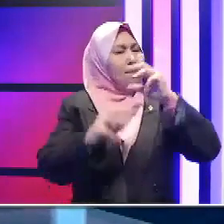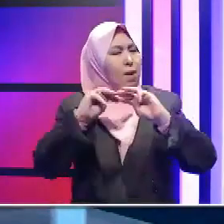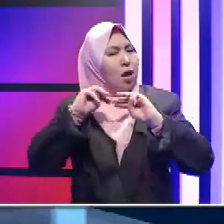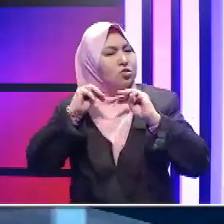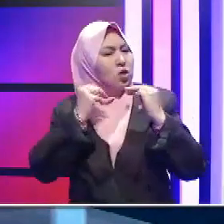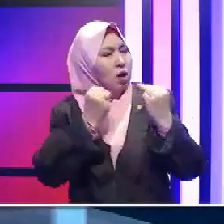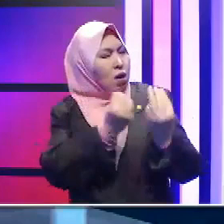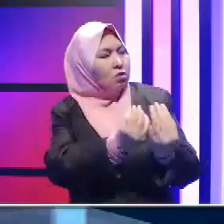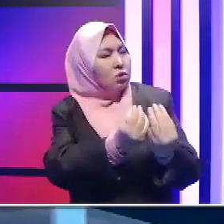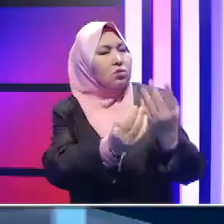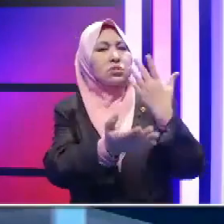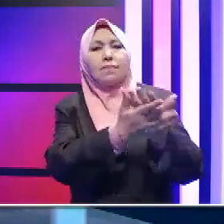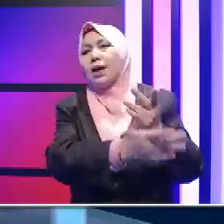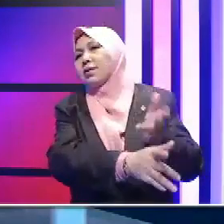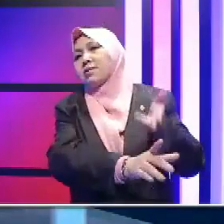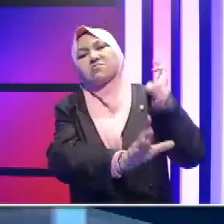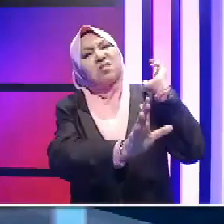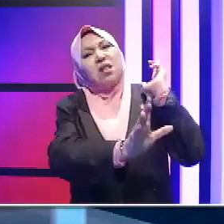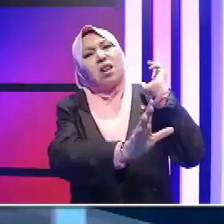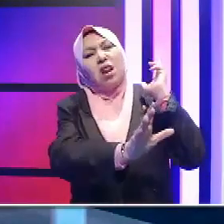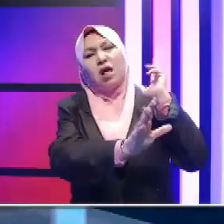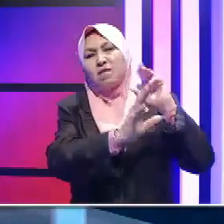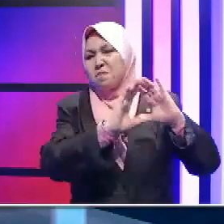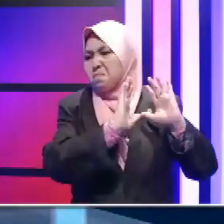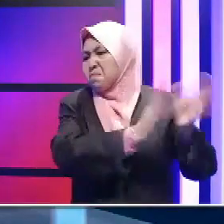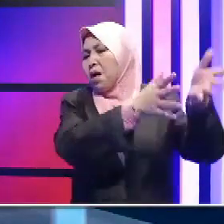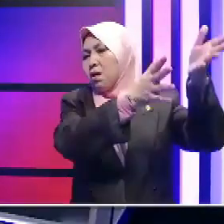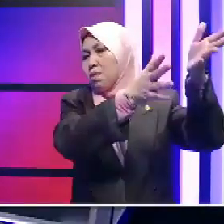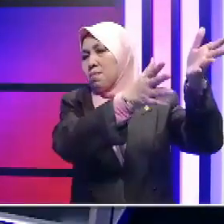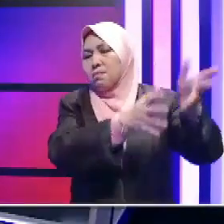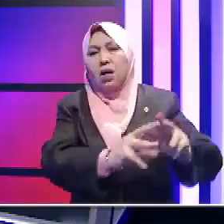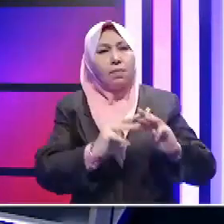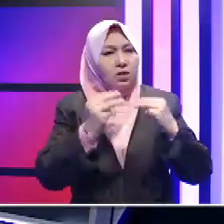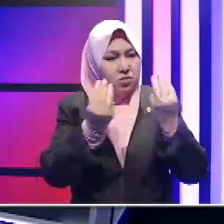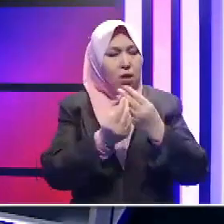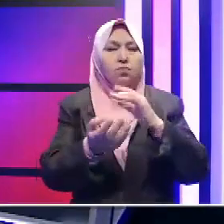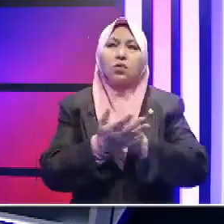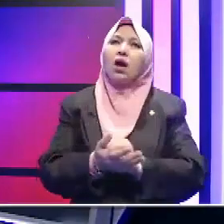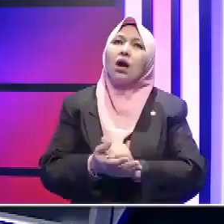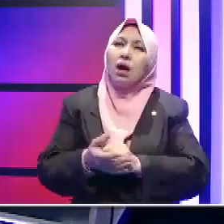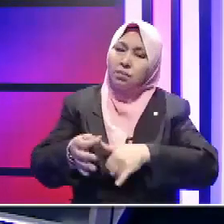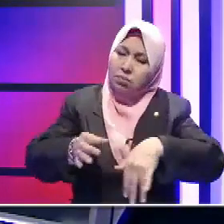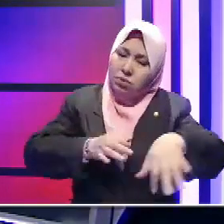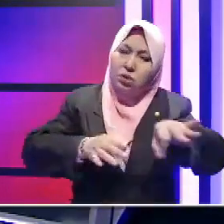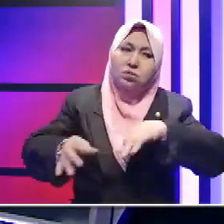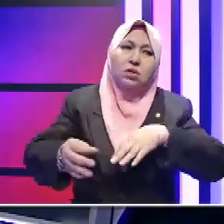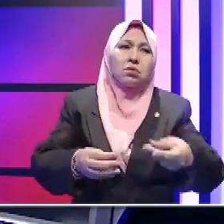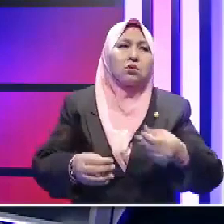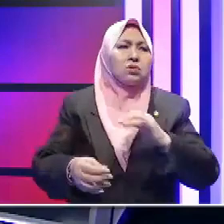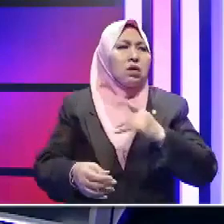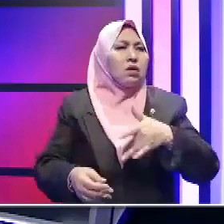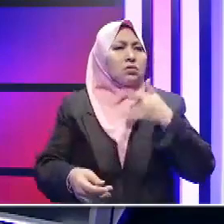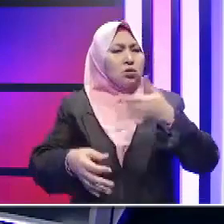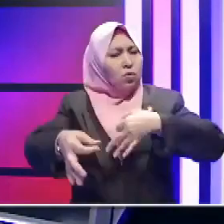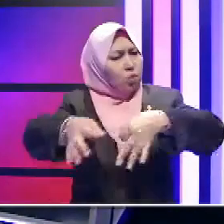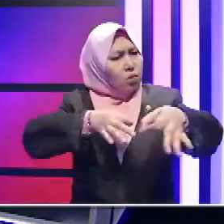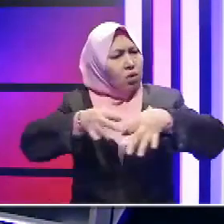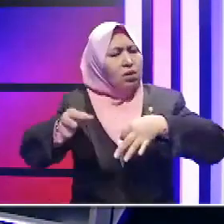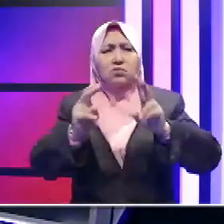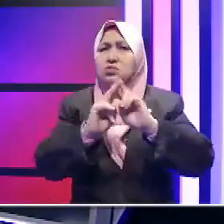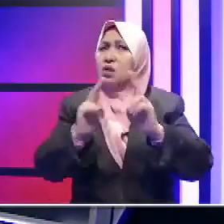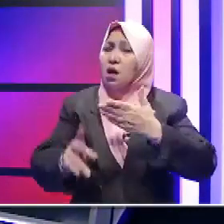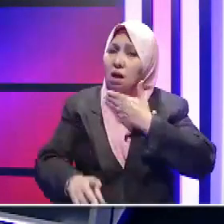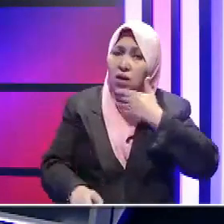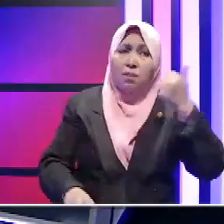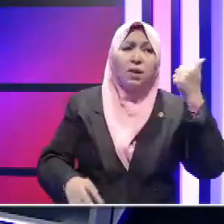sehingga Khan meninggalkan kaumnya begitulah sedikit dokter sangat Insyaallah saya kira ini suatu uraian yang sangat